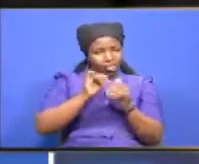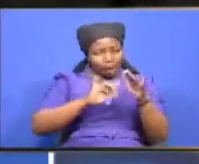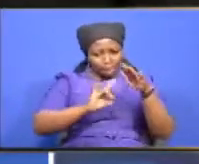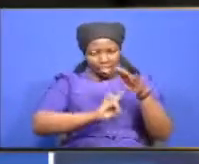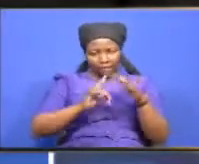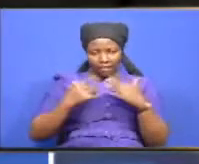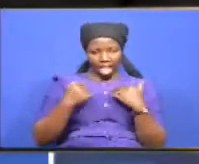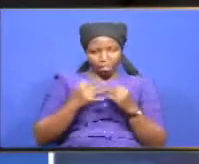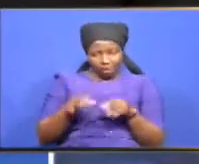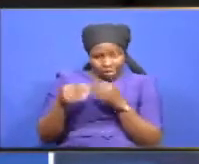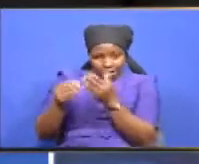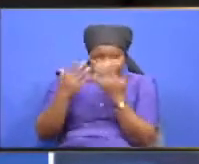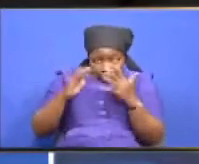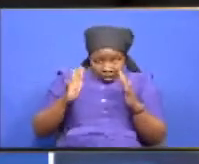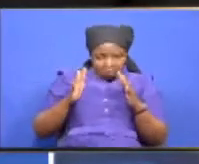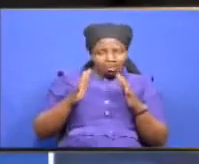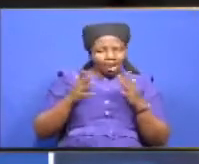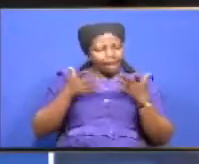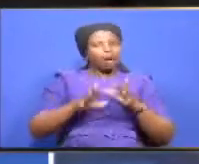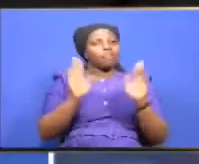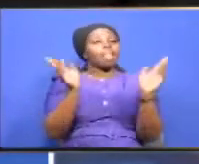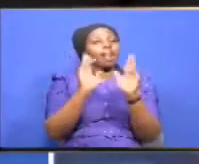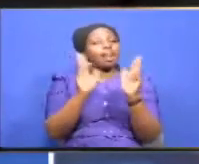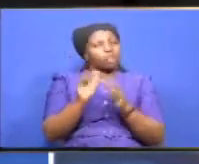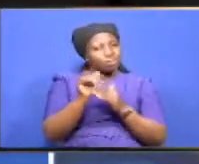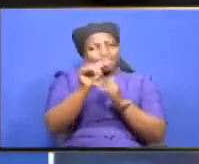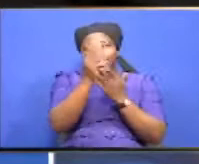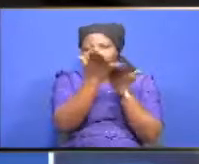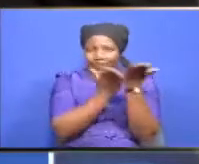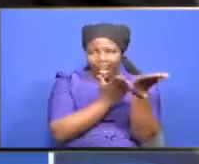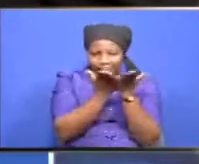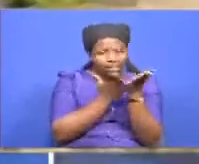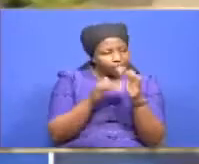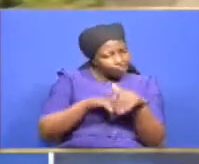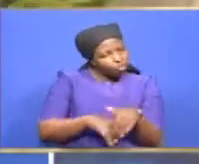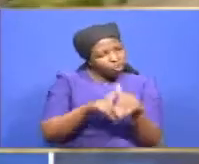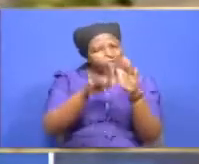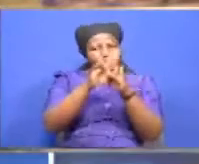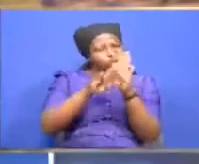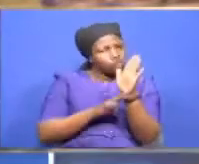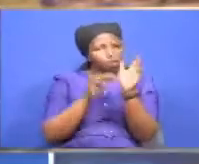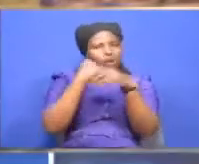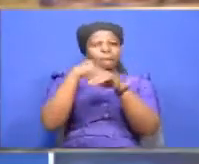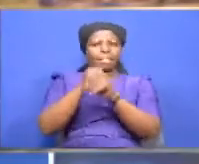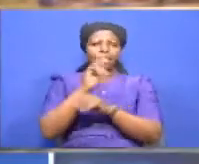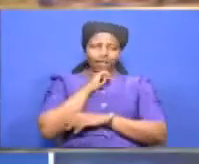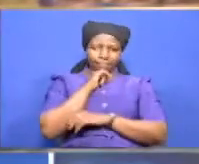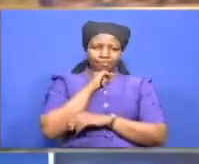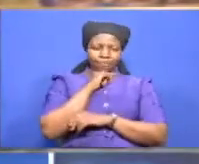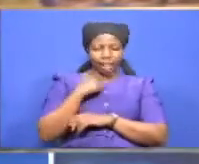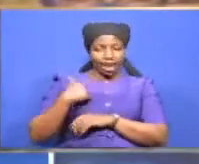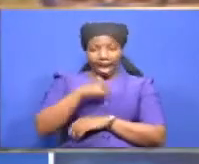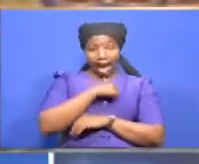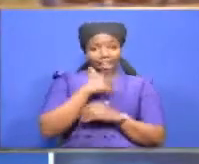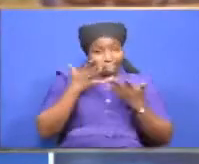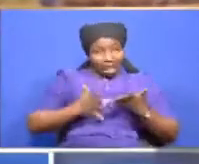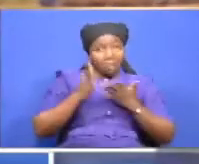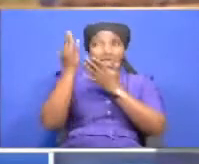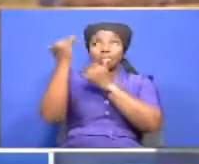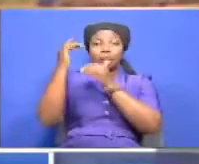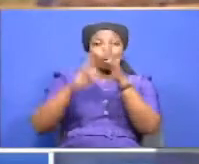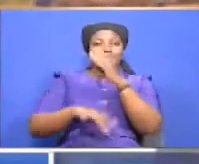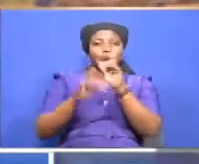Afya na wako tayari kuongoza ibada kwa kuzingatia masharti yaliyowekwa. We therefore expect that by